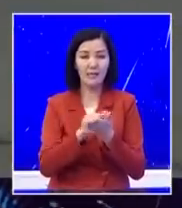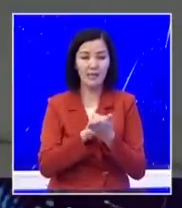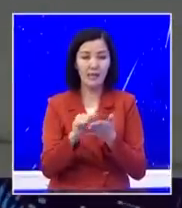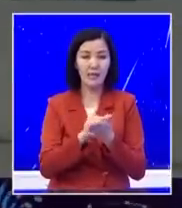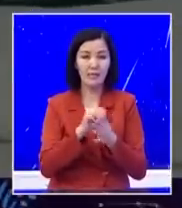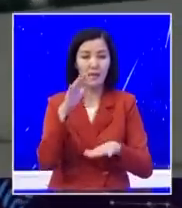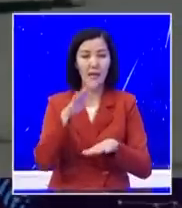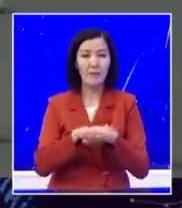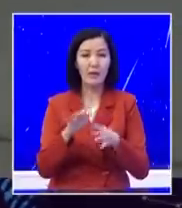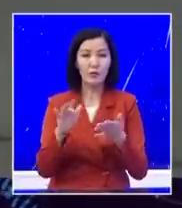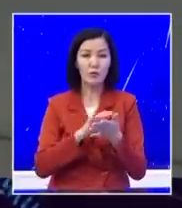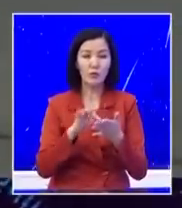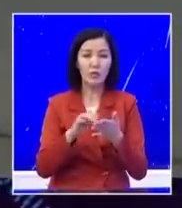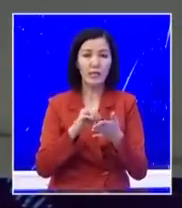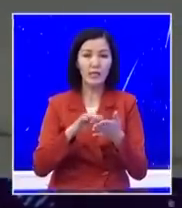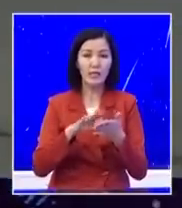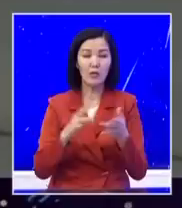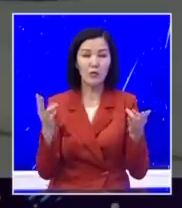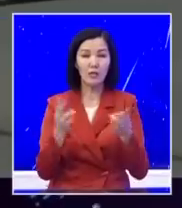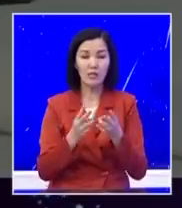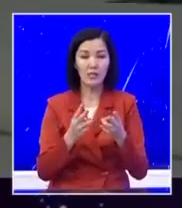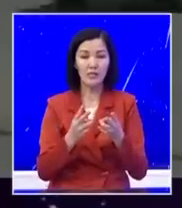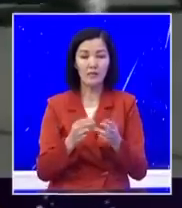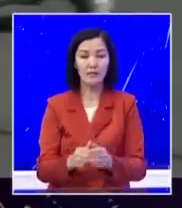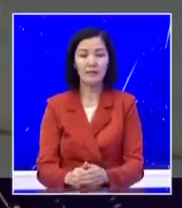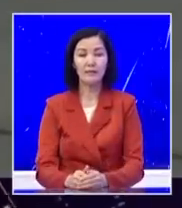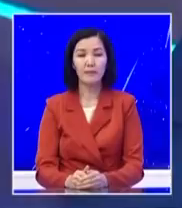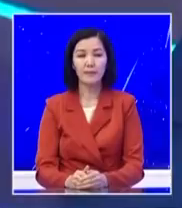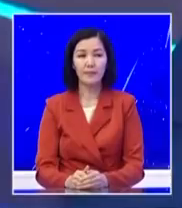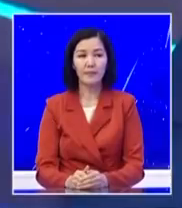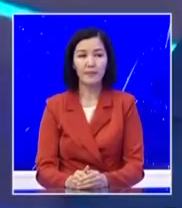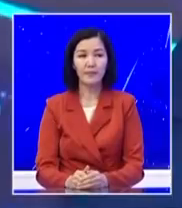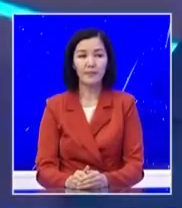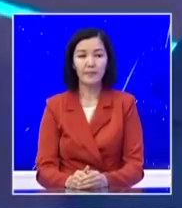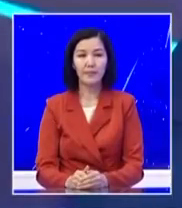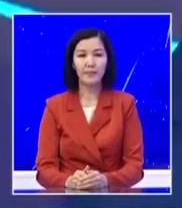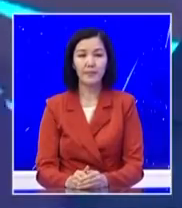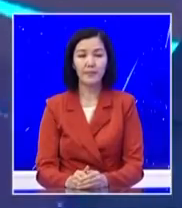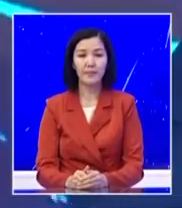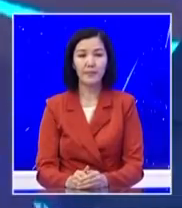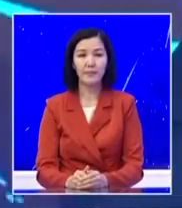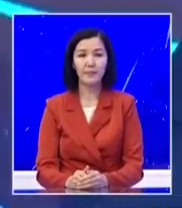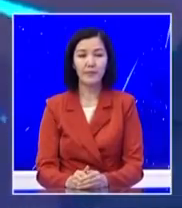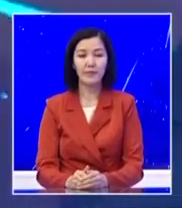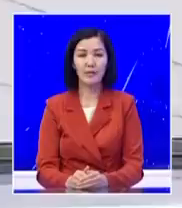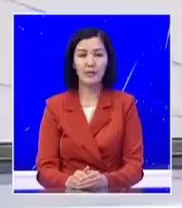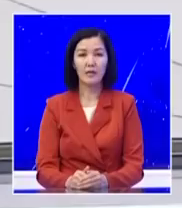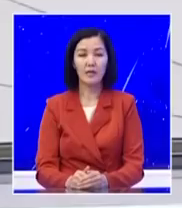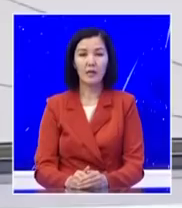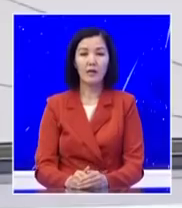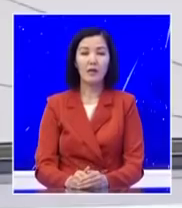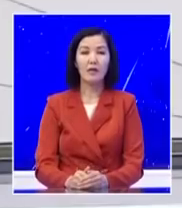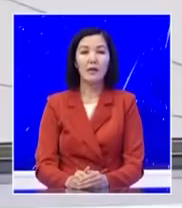банк шоты да тіркелуі тиіс. Мұны министрлік былай түсіндірді. Что из себя предусматривает этот алгоритм?